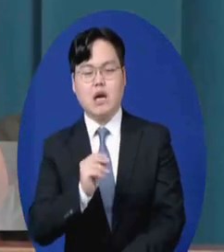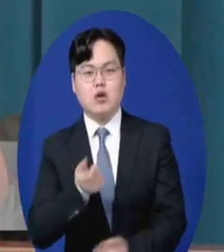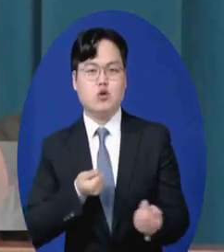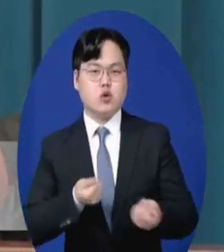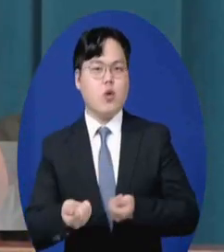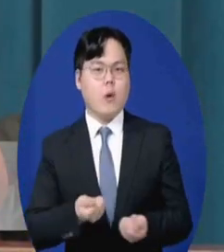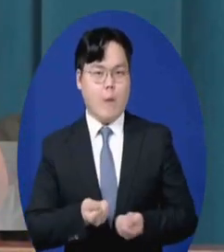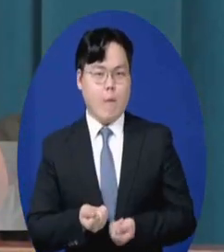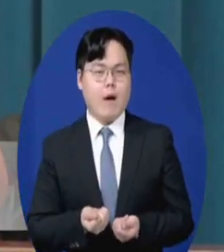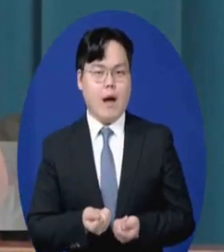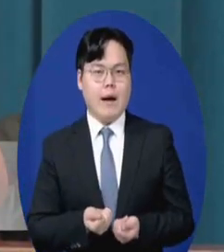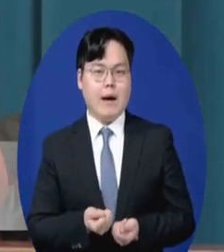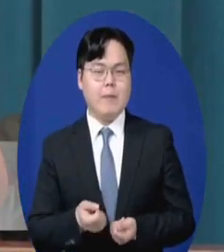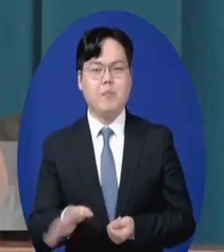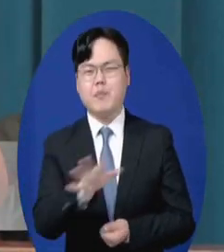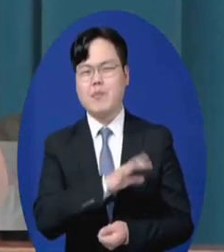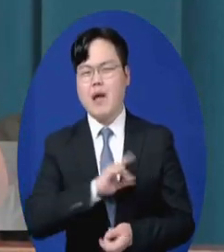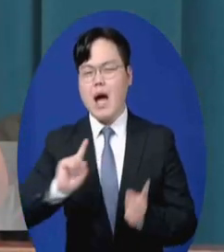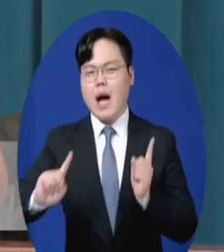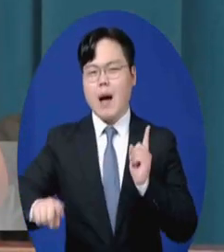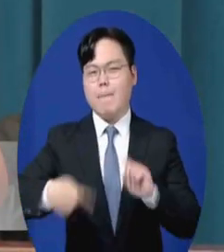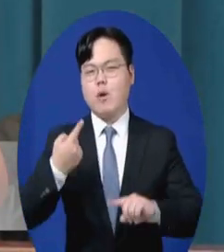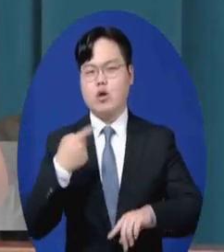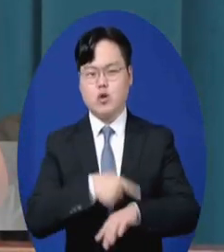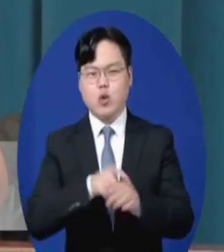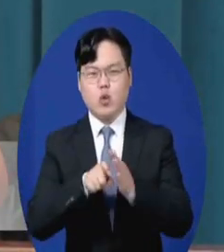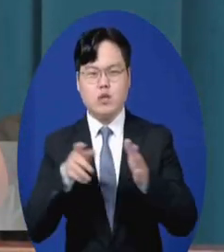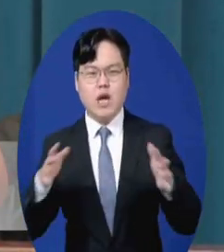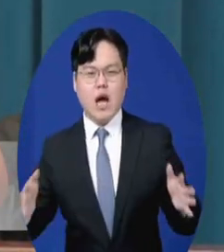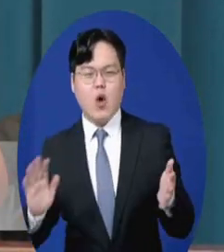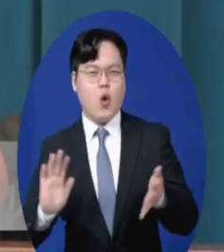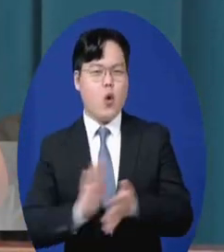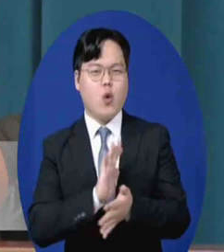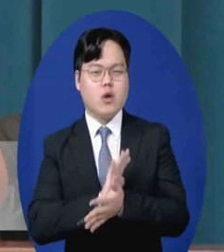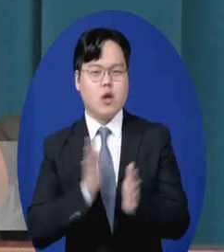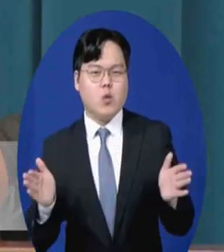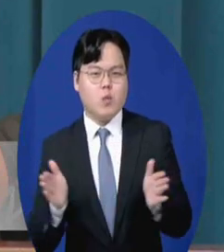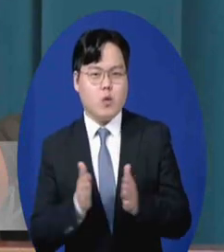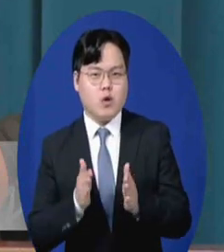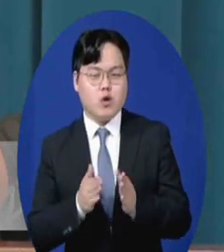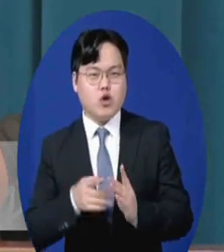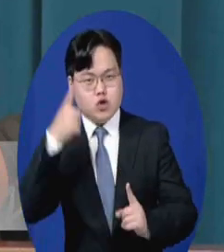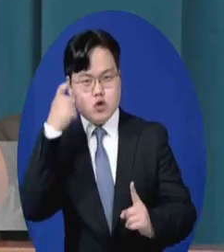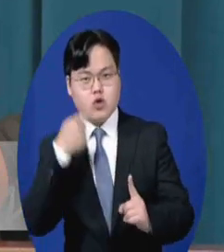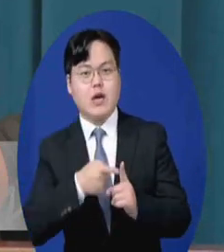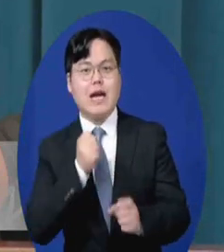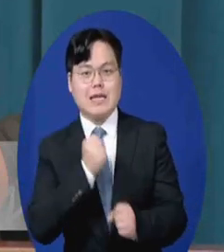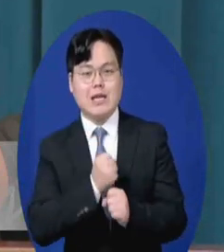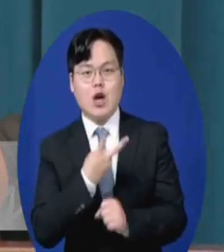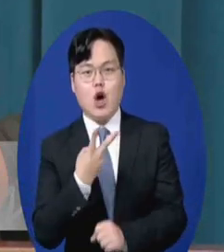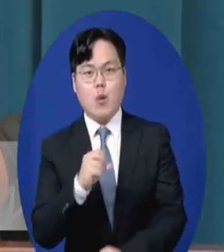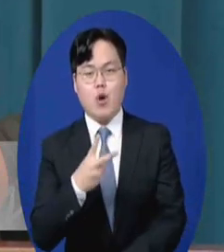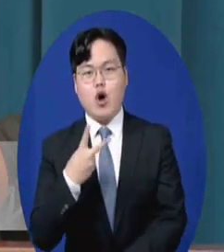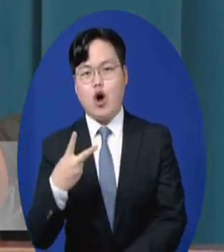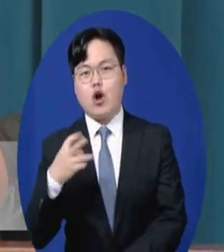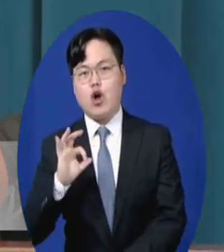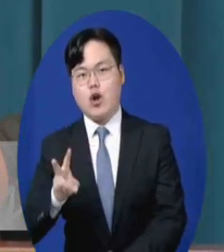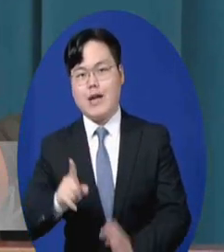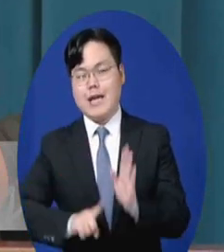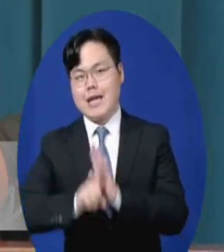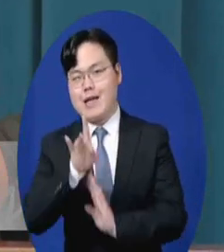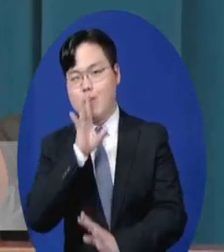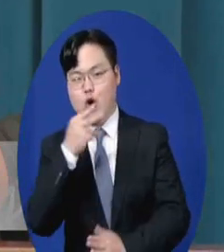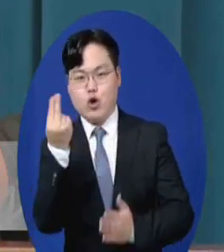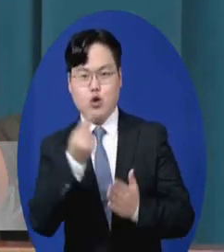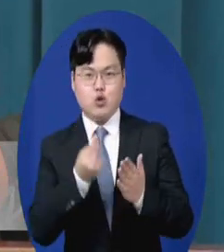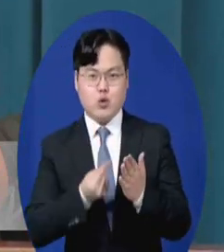яригдж байна. Бид хамгийн богино хугацаанд үүнийг эхлүүлэхээр зорж ажиллаж байна. Ирэх жилээс гэсэн энэ тооцоол бидэнд байна.